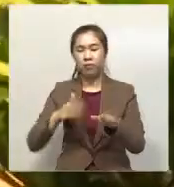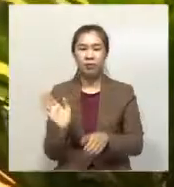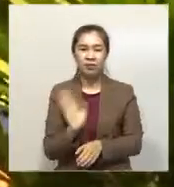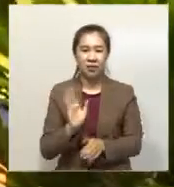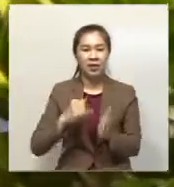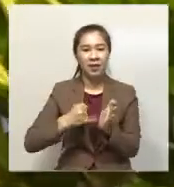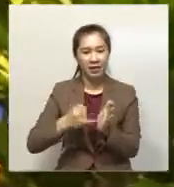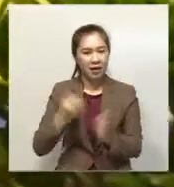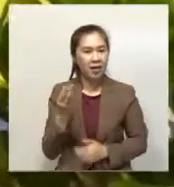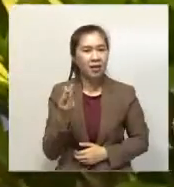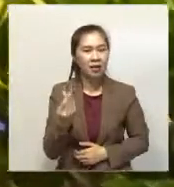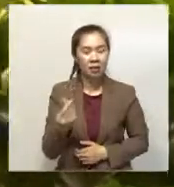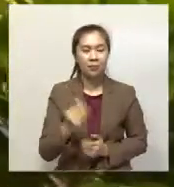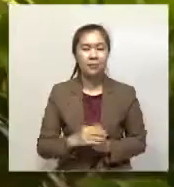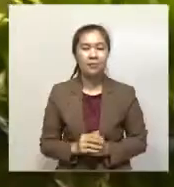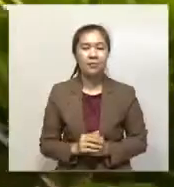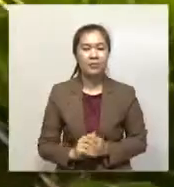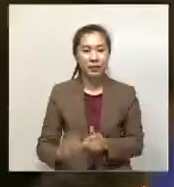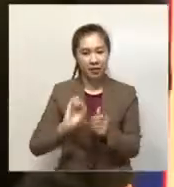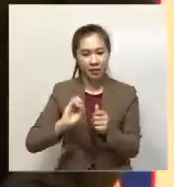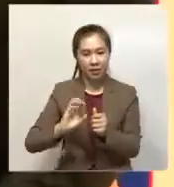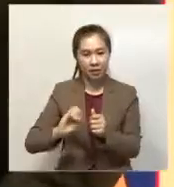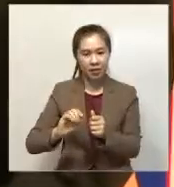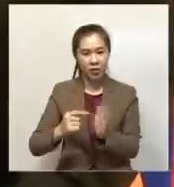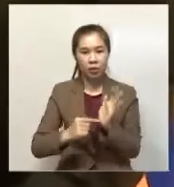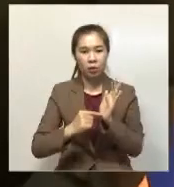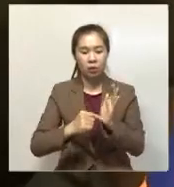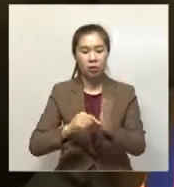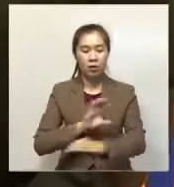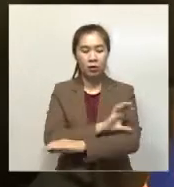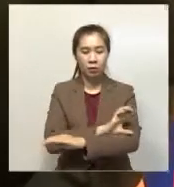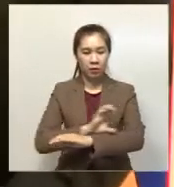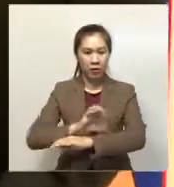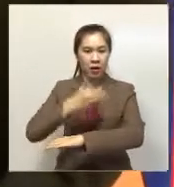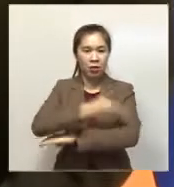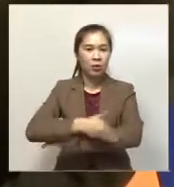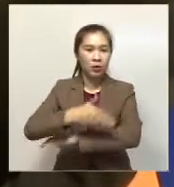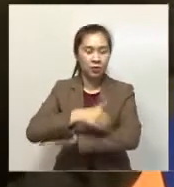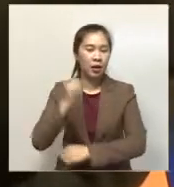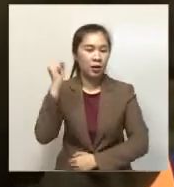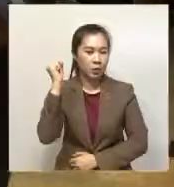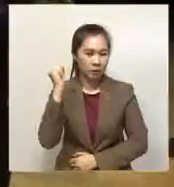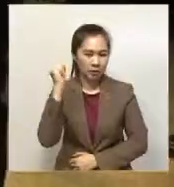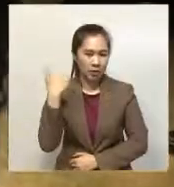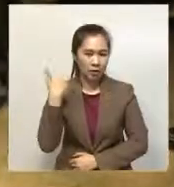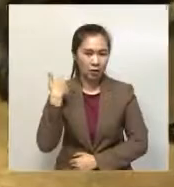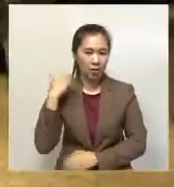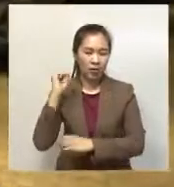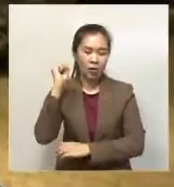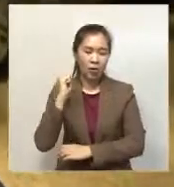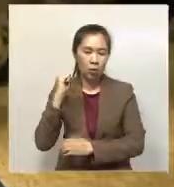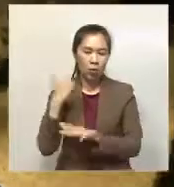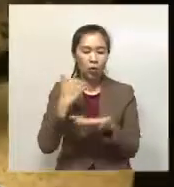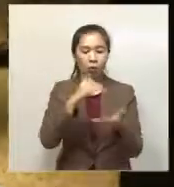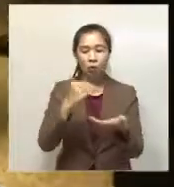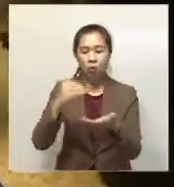ได้สะดวกรวดเร็วมากขึ้นแนะนำว่ารถสาธารณะเช่นรถไฟฟ้ารถไฟรถเมล์ควรมีรถบัสรับส่งเพื่อ